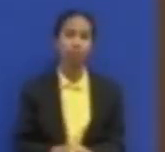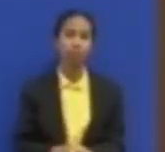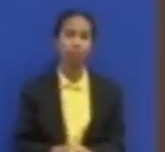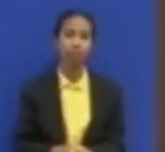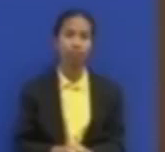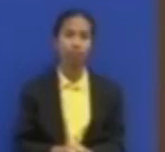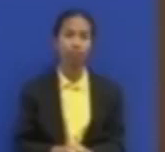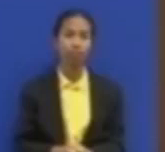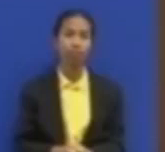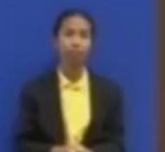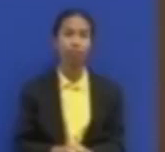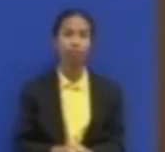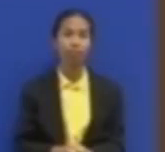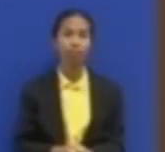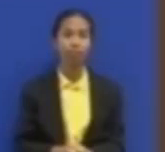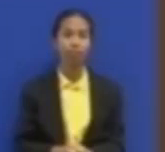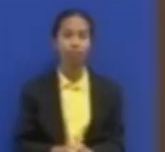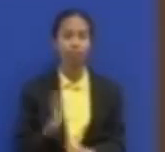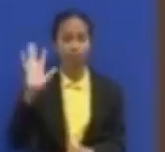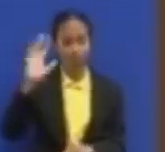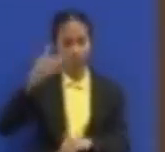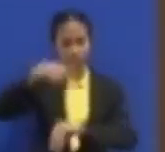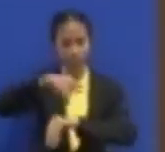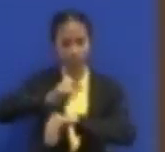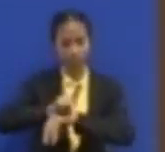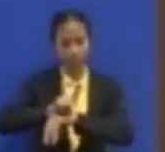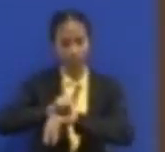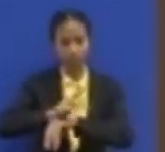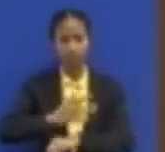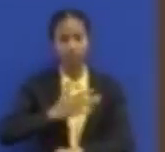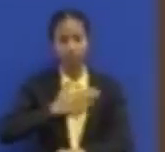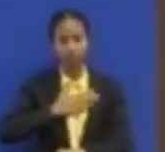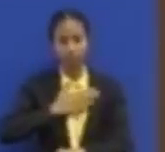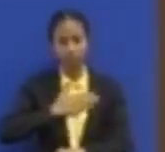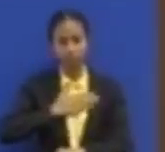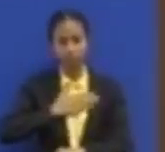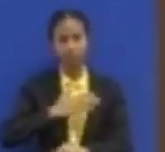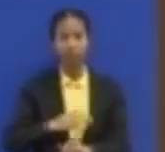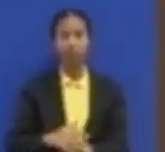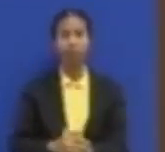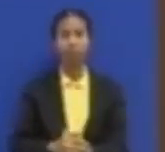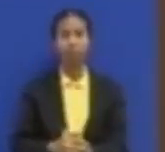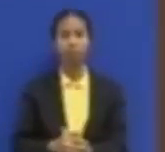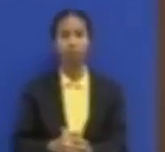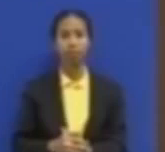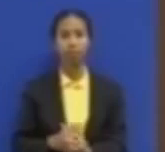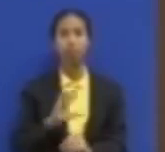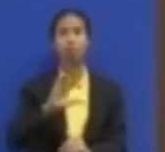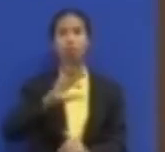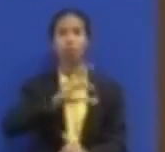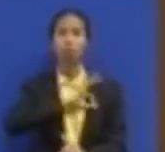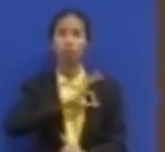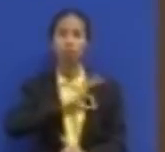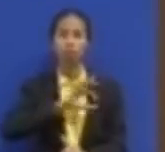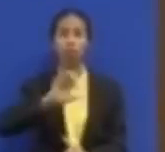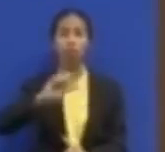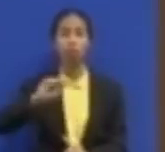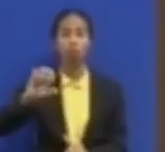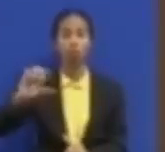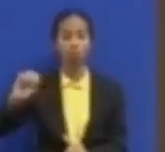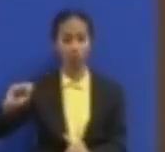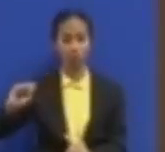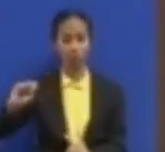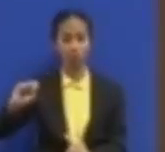ครับท่านประธานที่เคารพผมนิยมเวชกามาสมาชิกสภาผู้แทนราษฎร